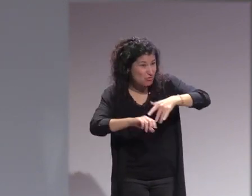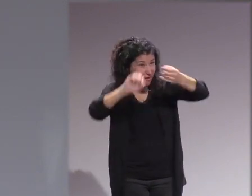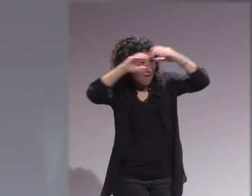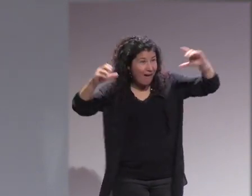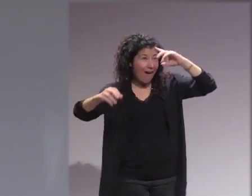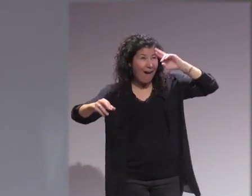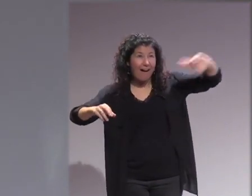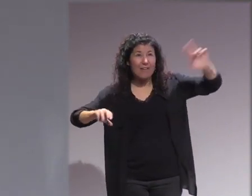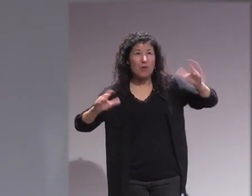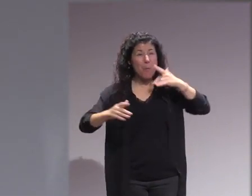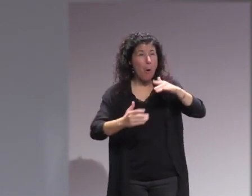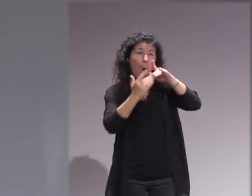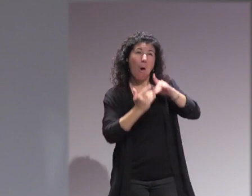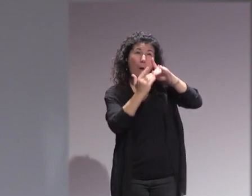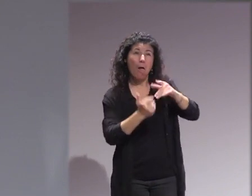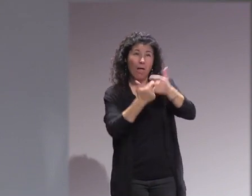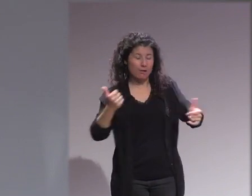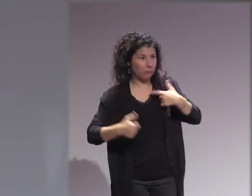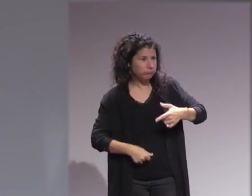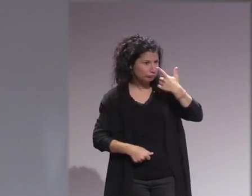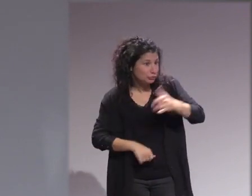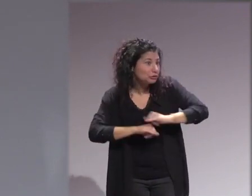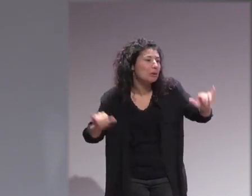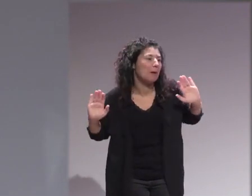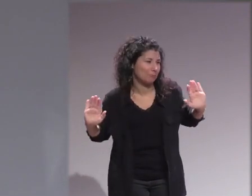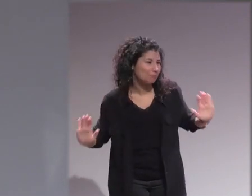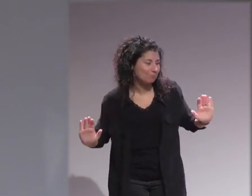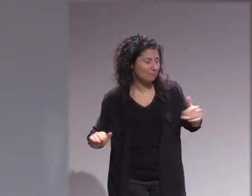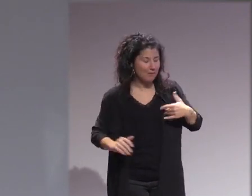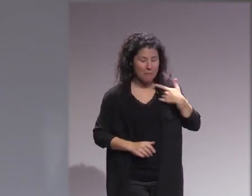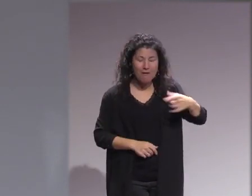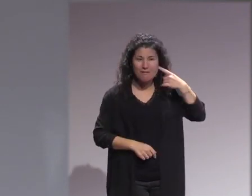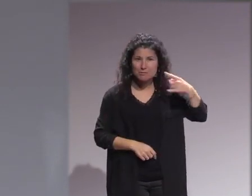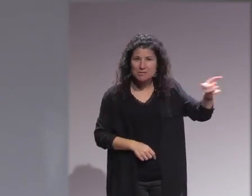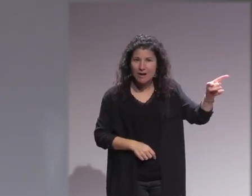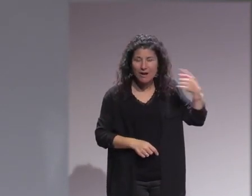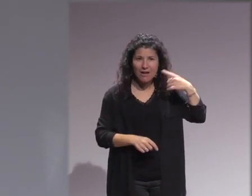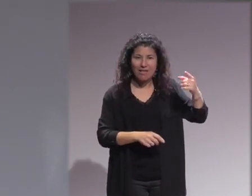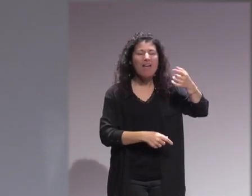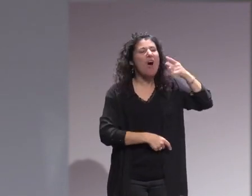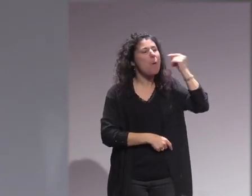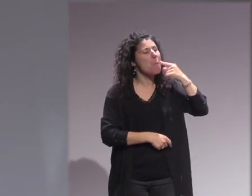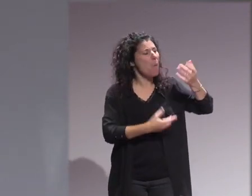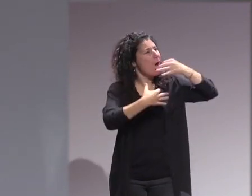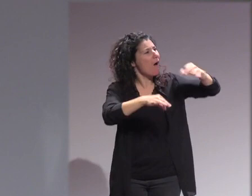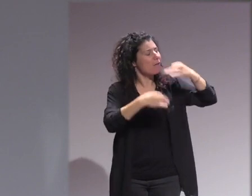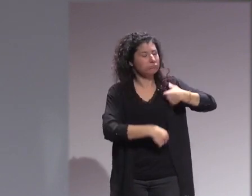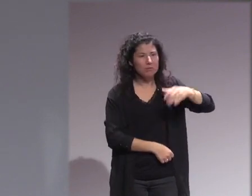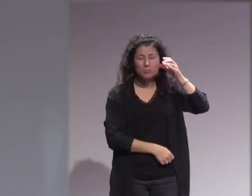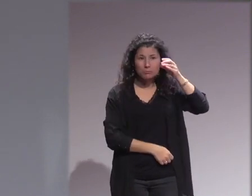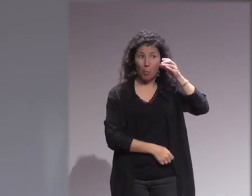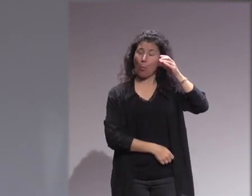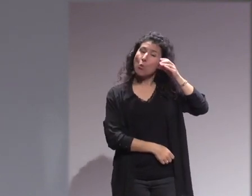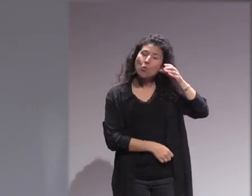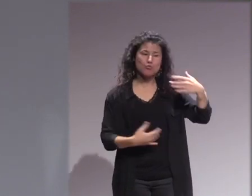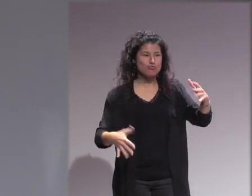Voilà. Donc, moi, je sais pas, j'entendais ça, je me disais, mais le gars, quand même, faut y aller, quoi, faut oser. Donc, voilà, ça,